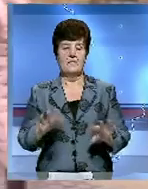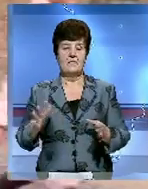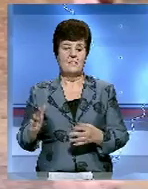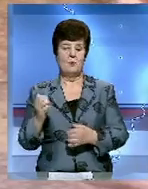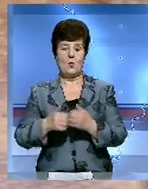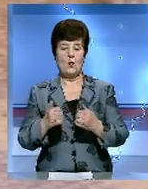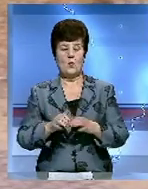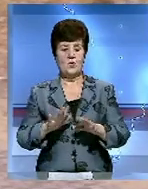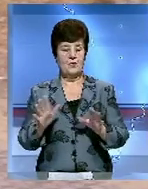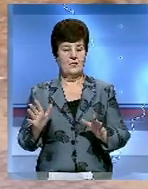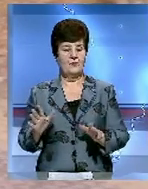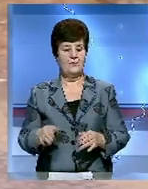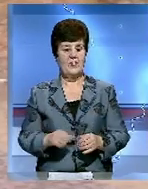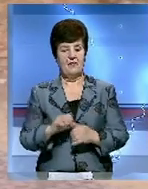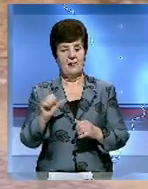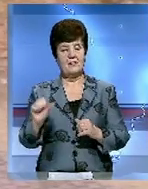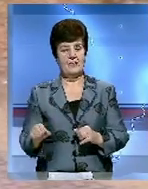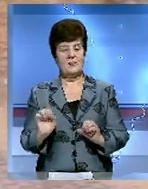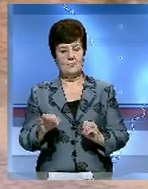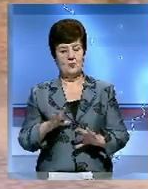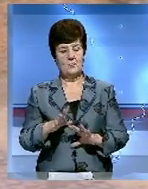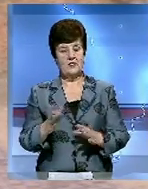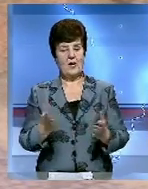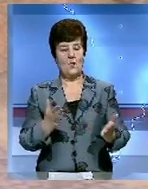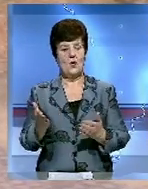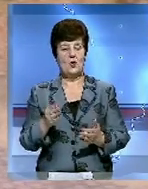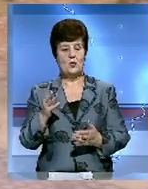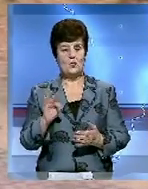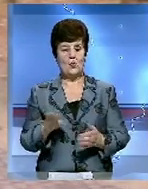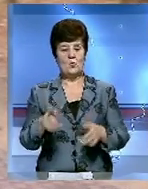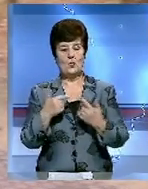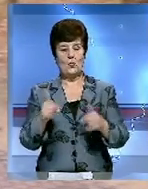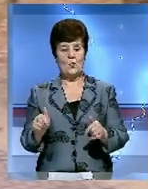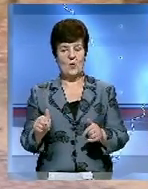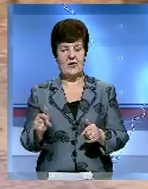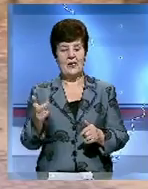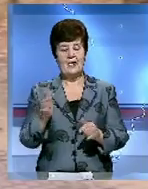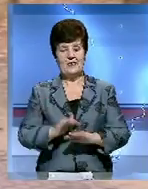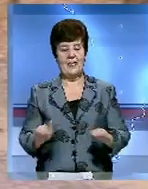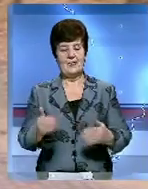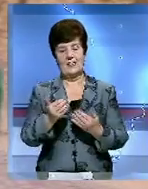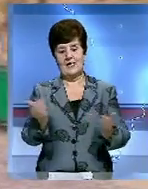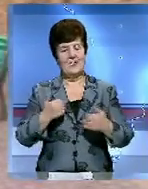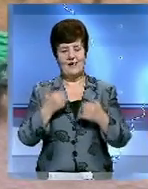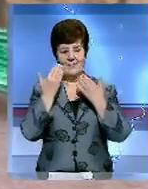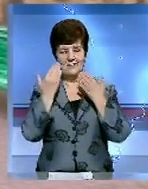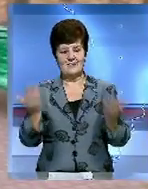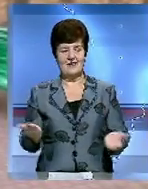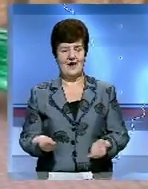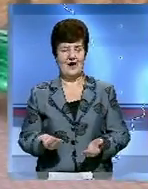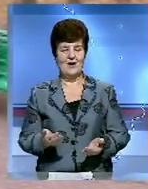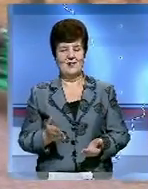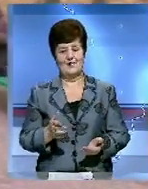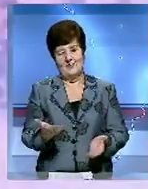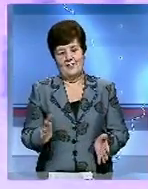для этого отдельно что-то должно было быть. Какой-то другой садик для них, я не знаю. Но в любом случае, своего ребенка я туда